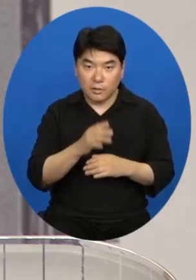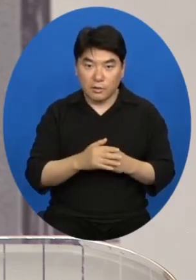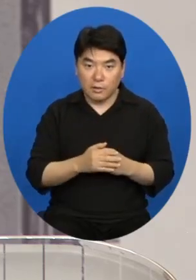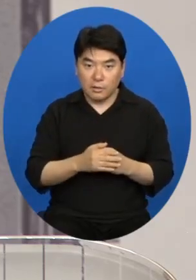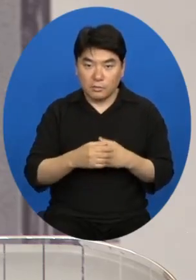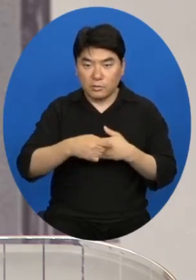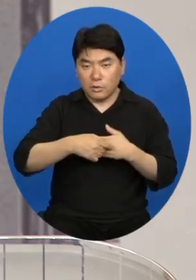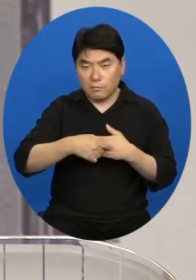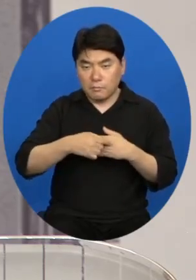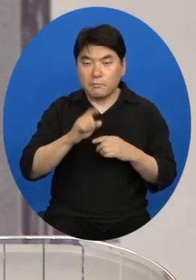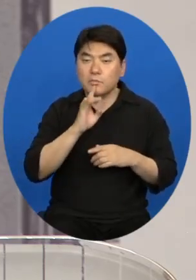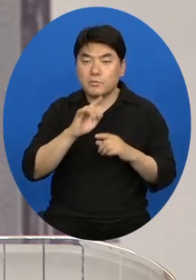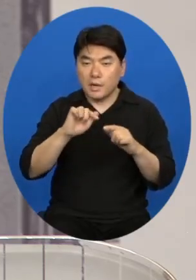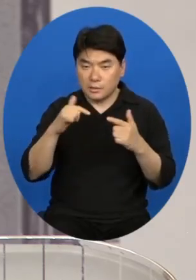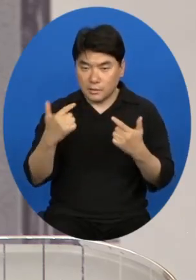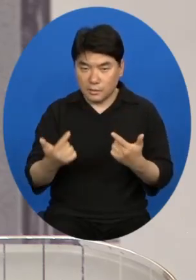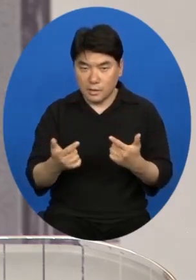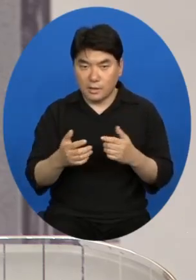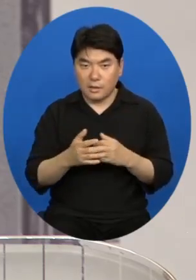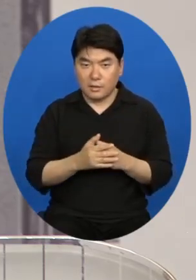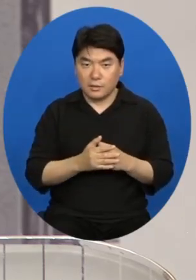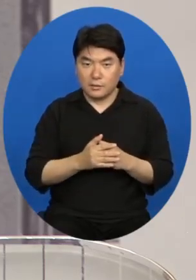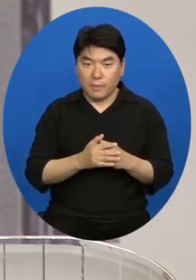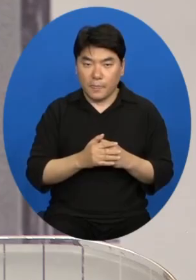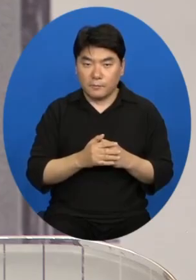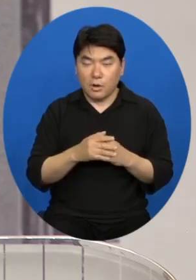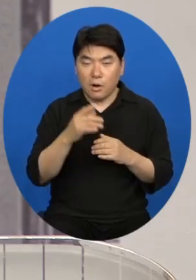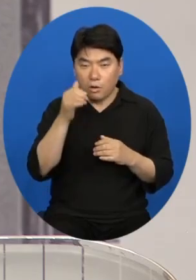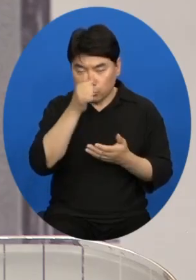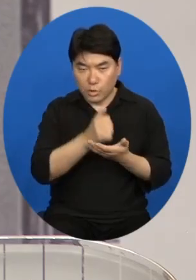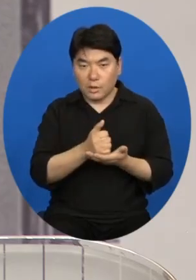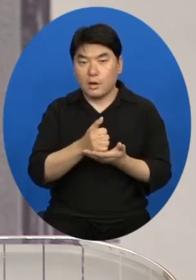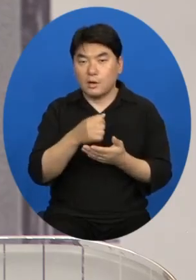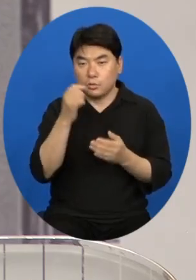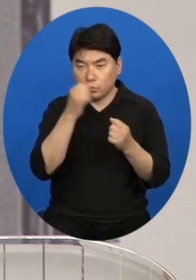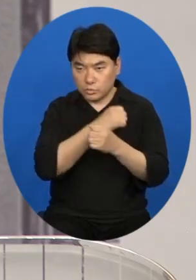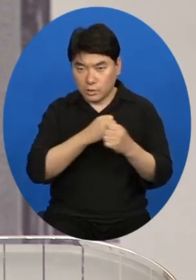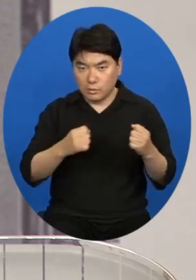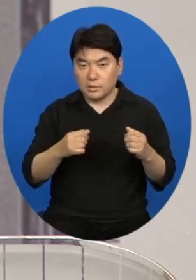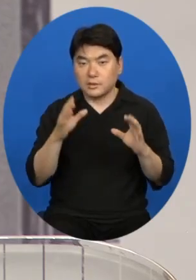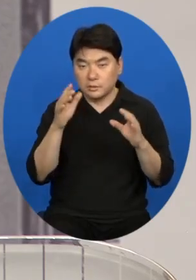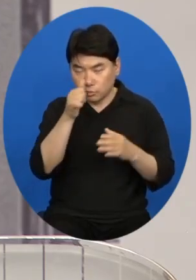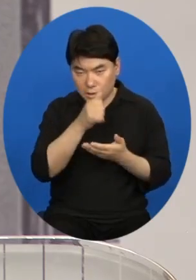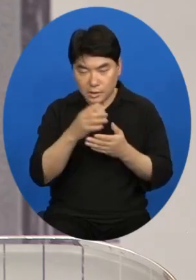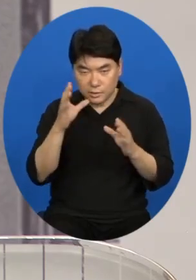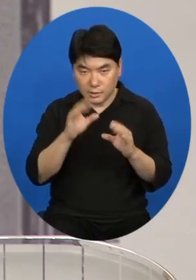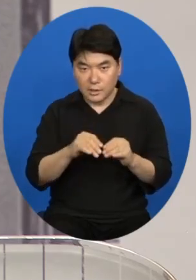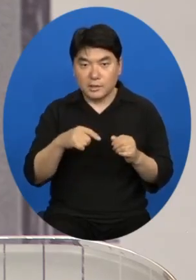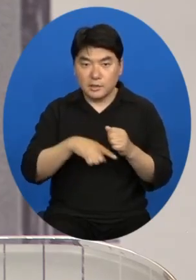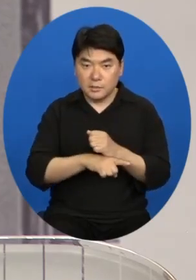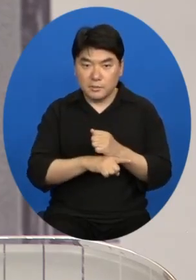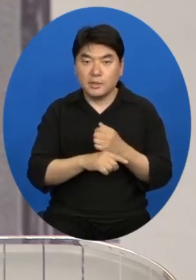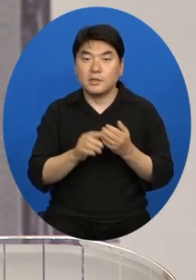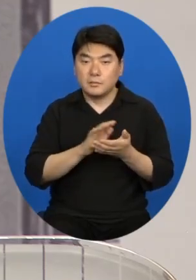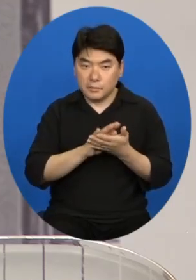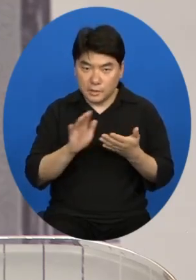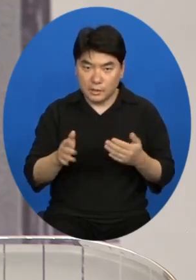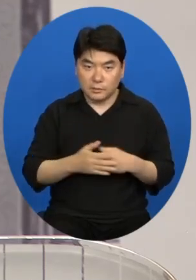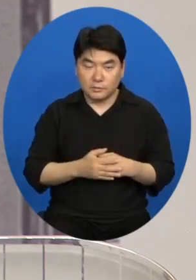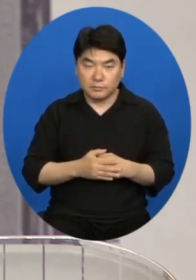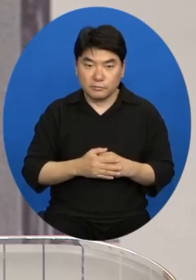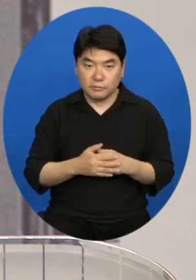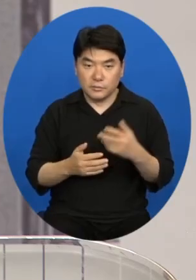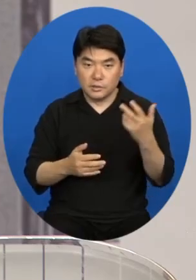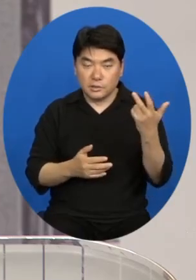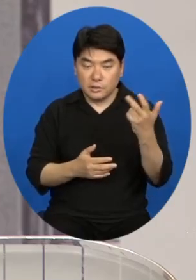아니고 그의 허물이 그치고 죄가 끝나고 죄악이 용서된다는 것입니다. 이 이른 이래가 도대체